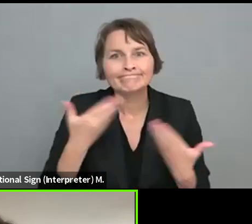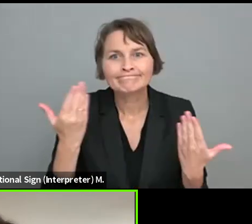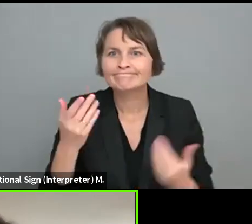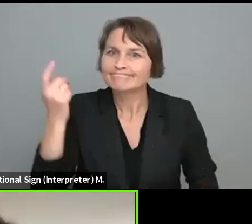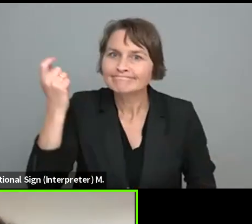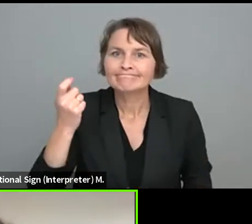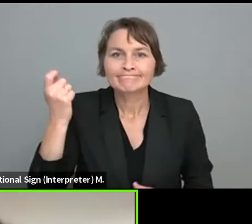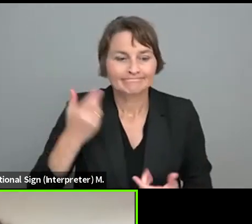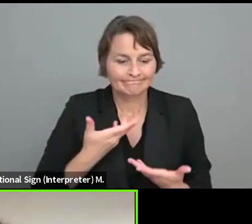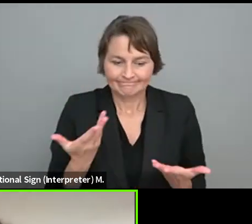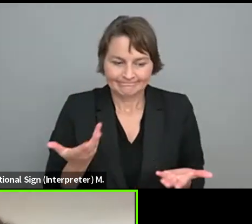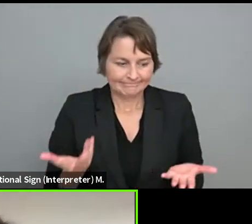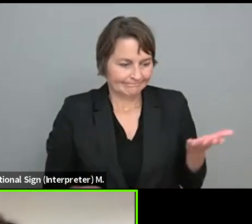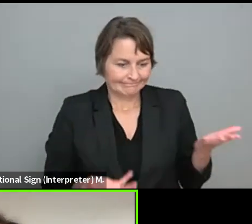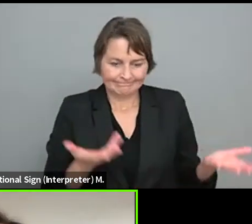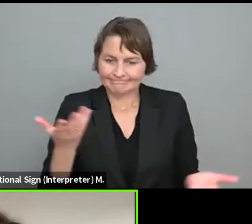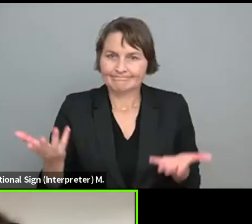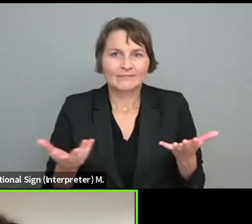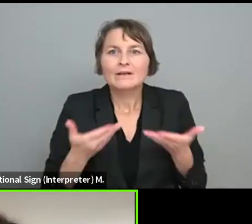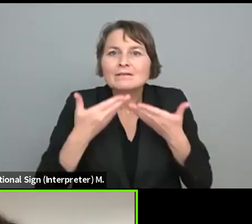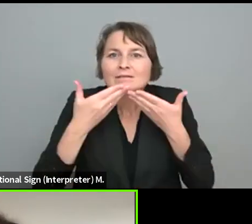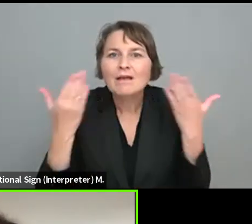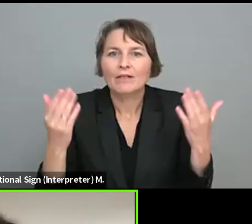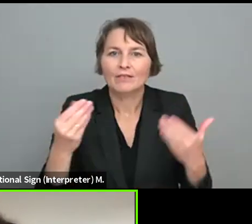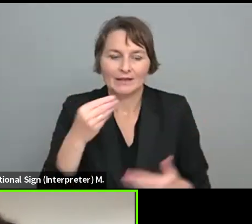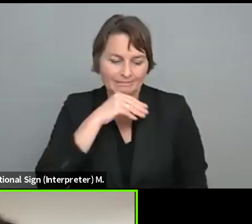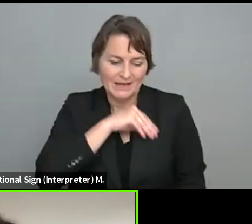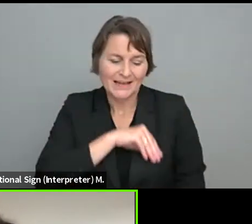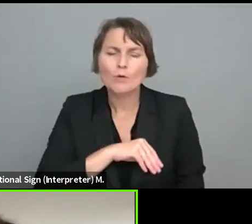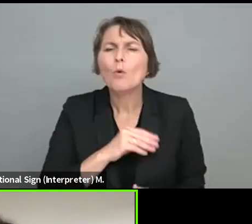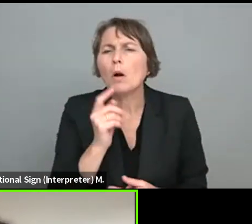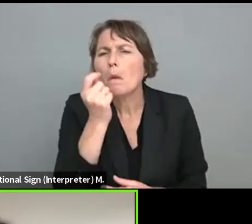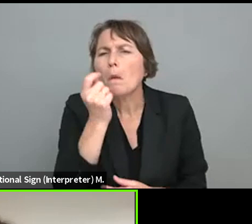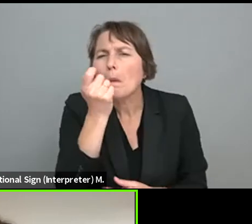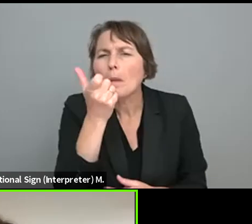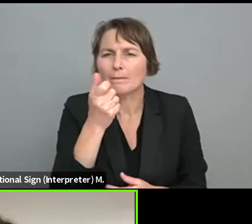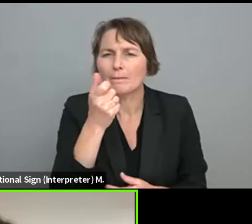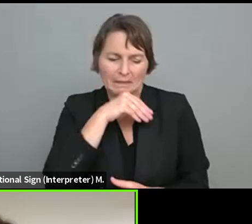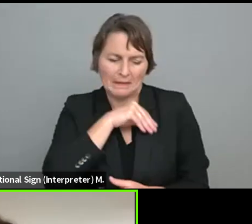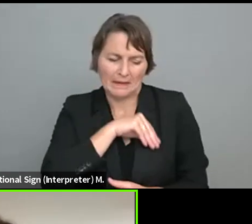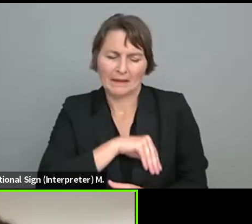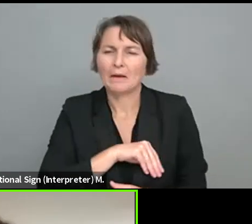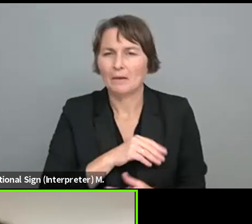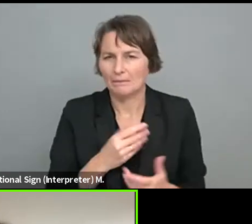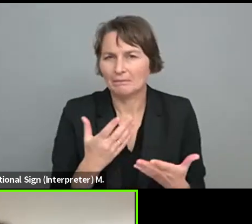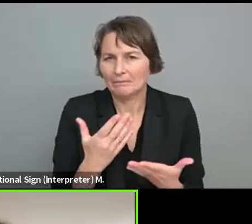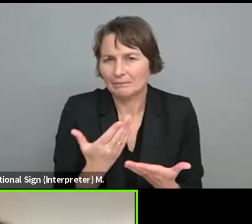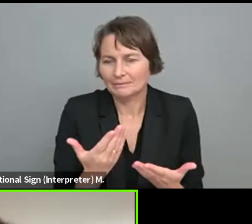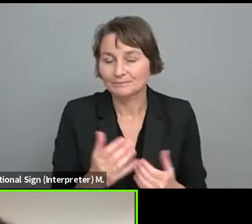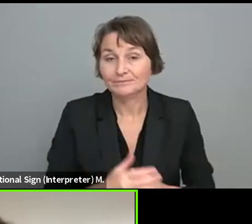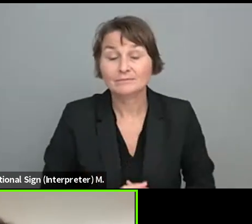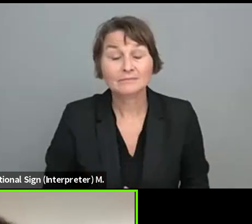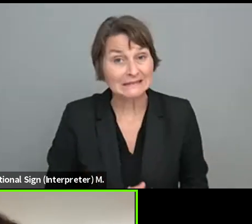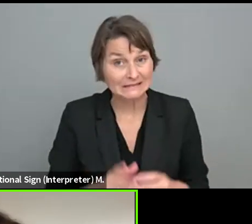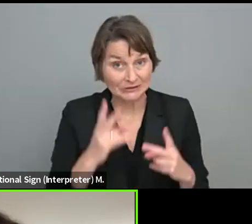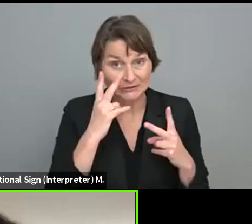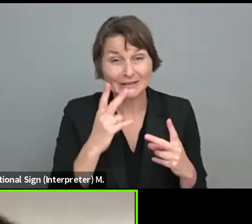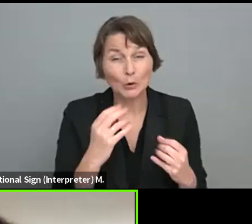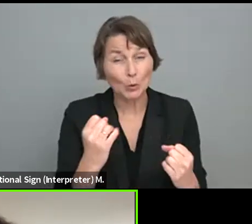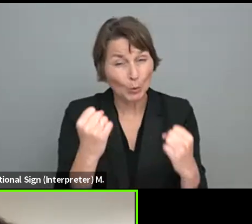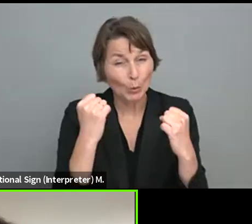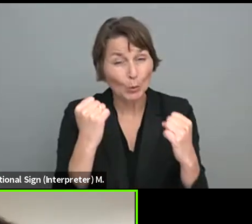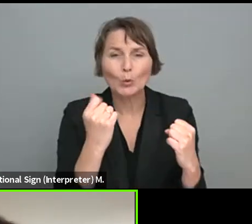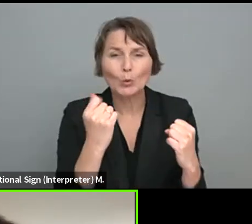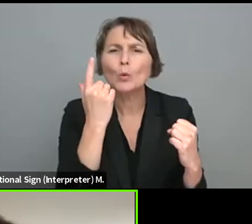la pandémie. La situation de la femme est devenue aussi très difficile. Celle-ci occupe en général